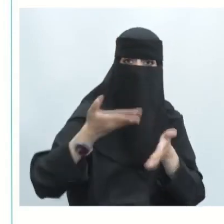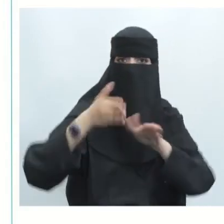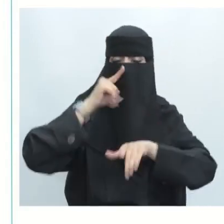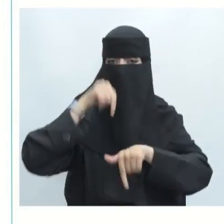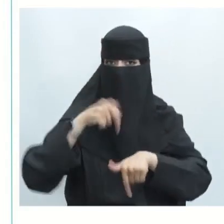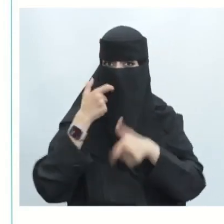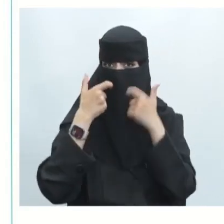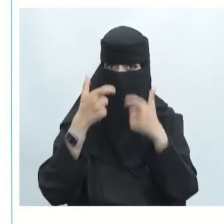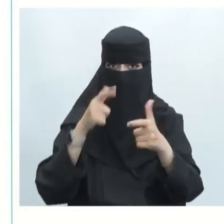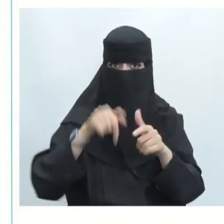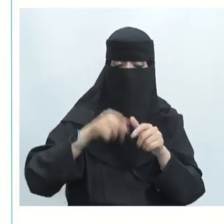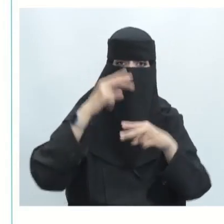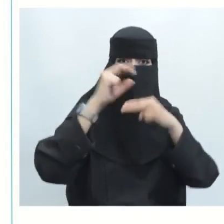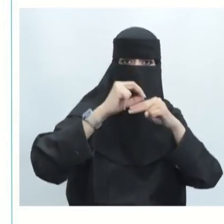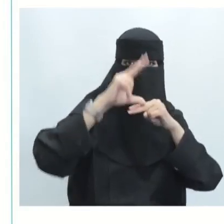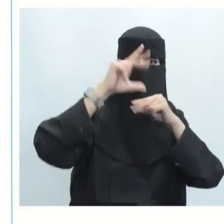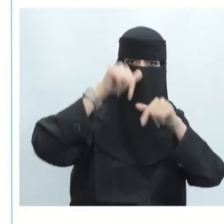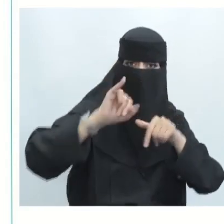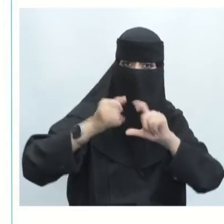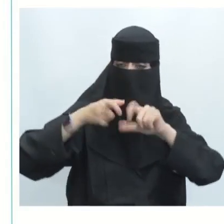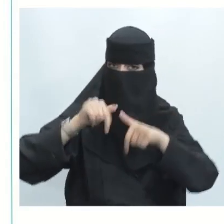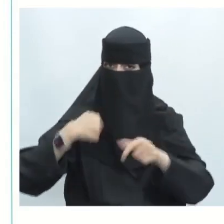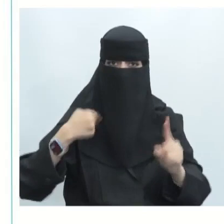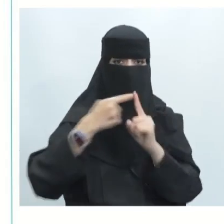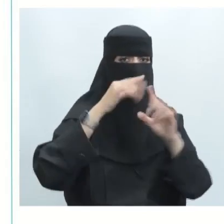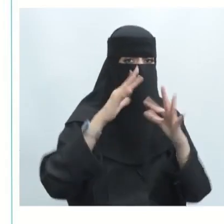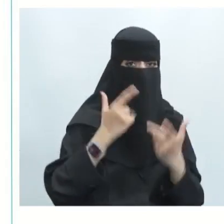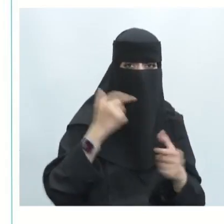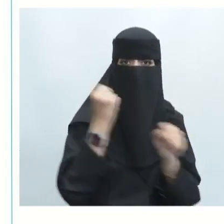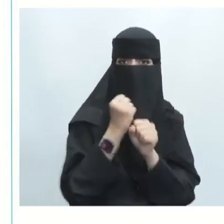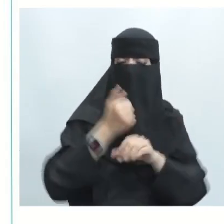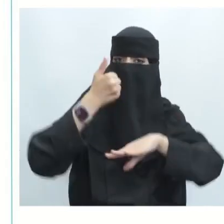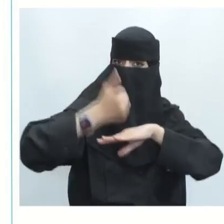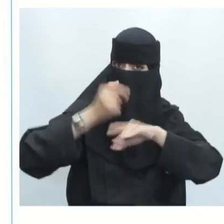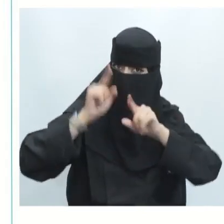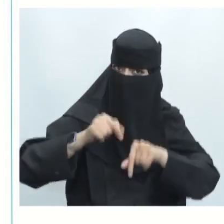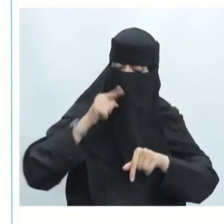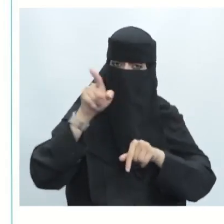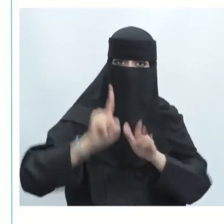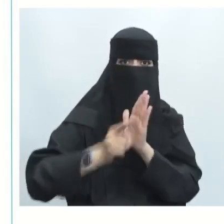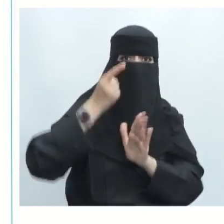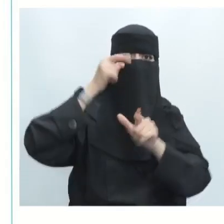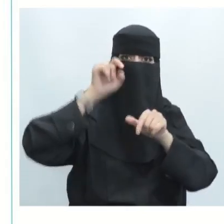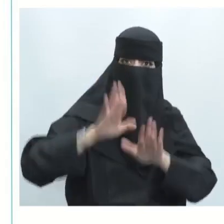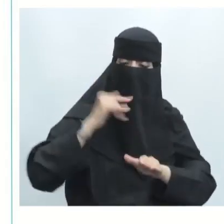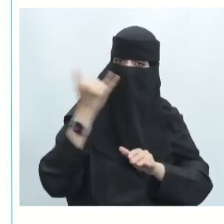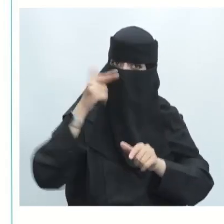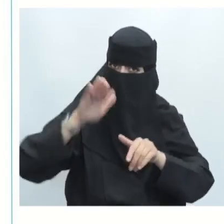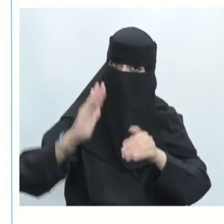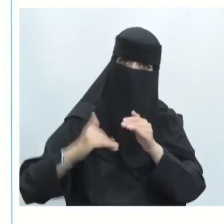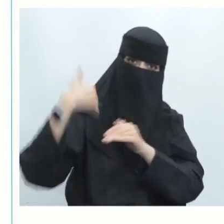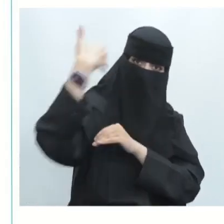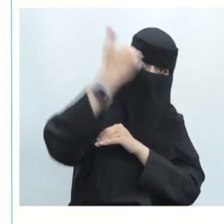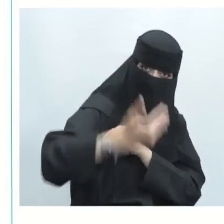في المشروع او المنظمه ما الذي تسعى اليه والمهام الاساسيه ذات الاولويه بعد